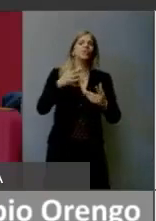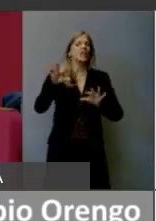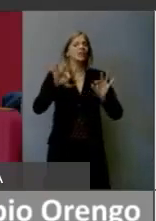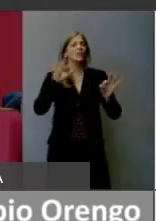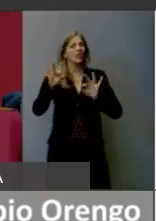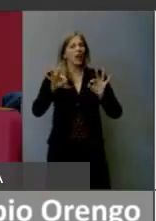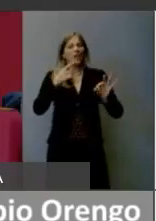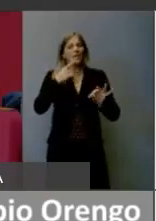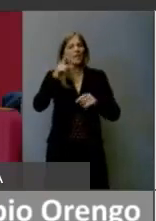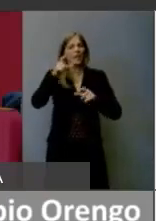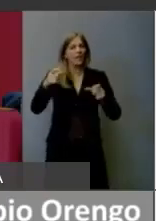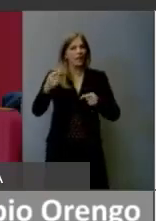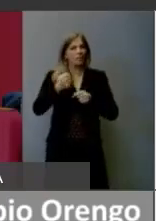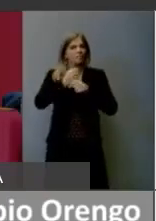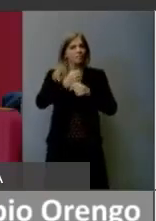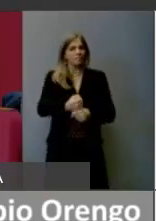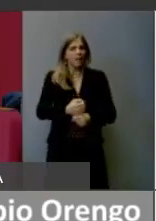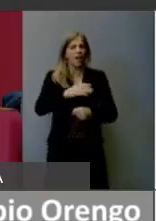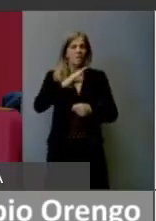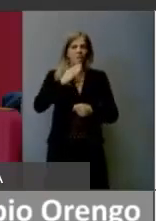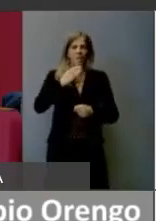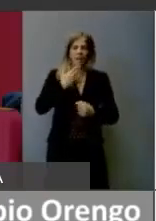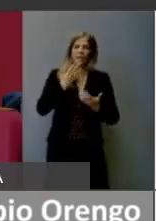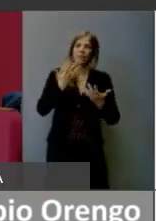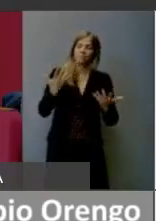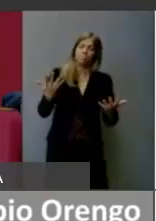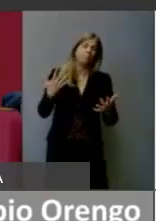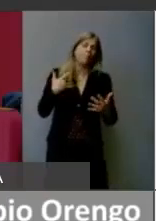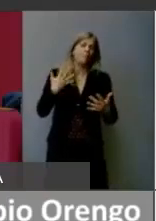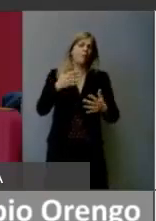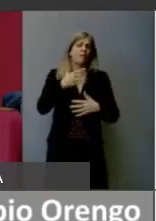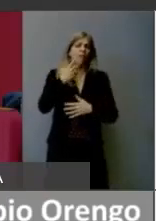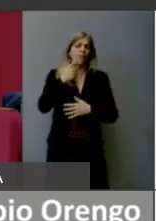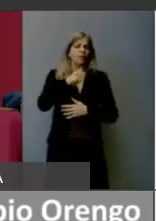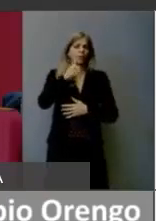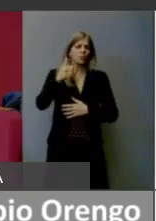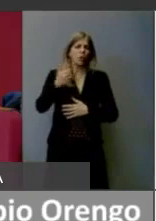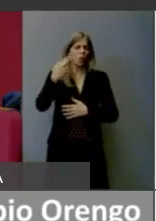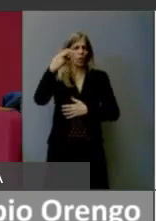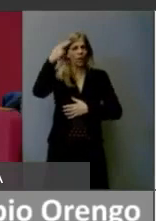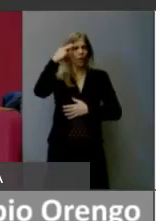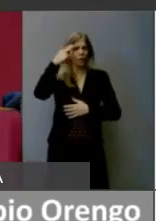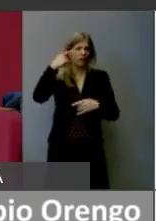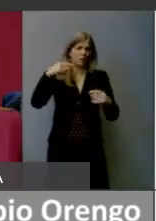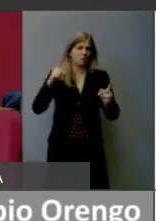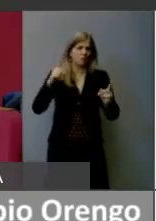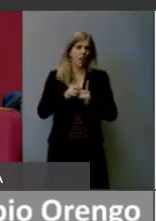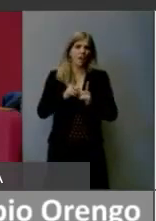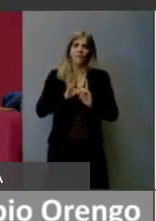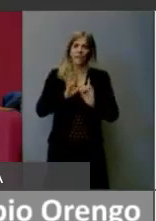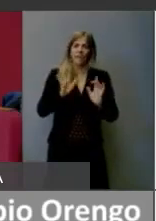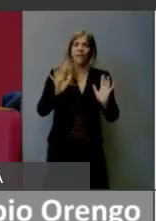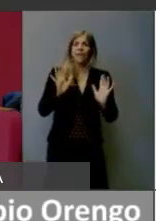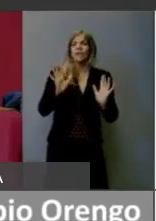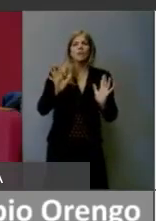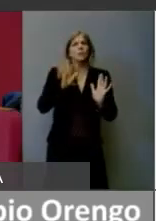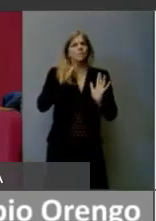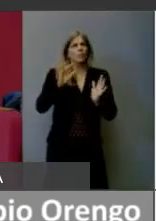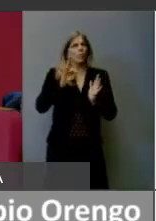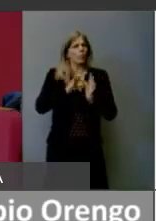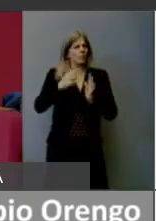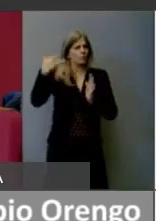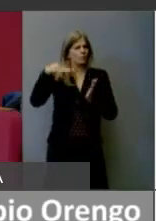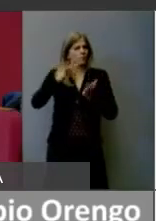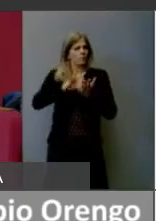nostri concittadini di un certo rilievo. Voglio solo ricordare, ma proprio telegraficamente, che noi, peraltro, quando presentammo